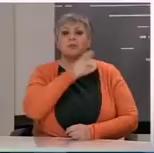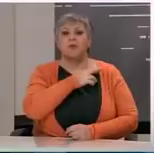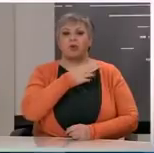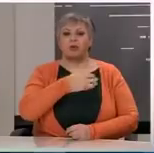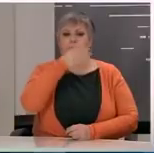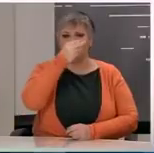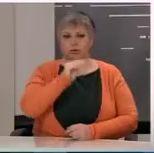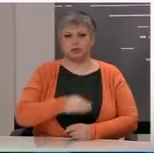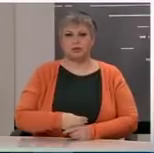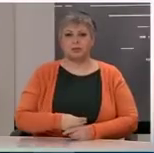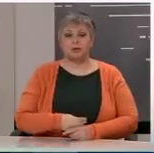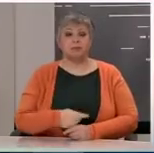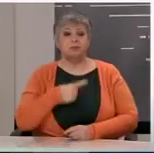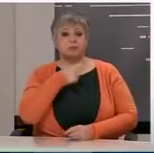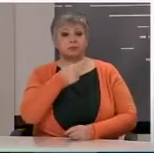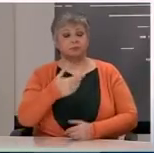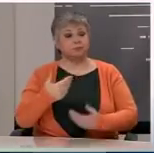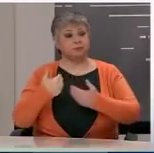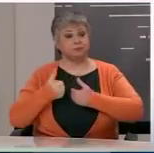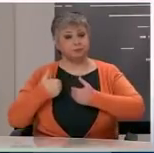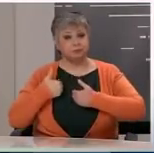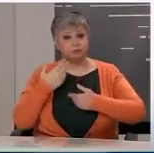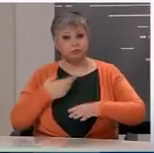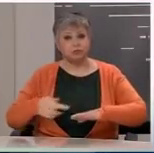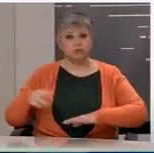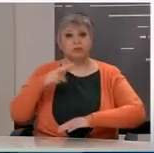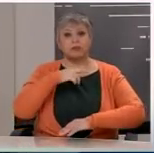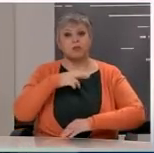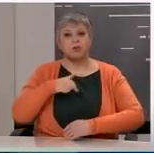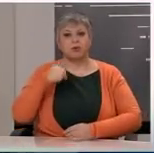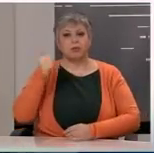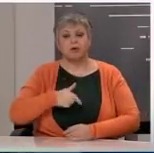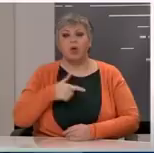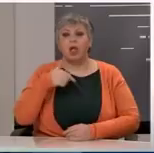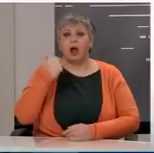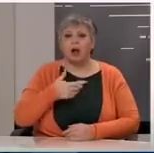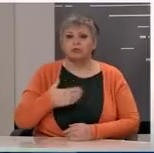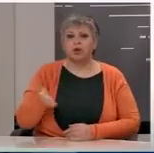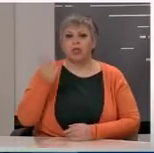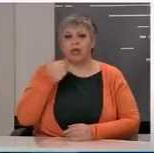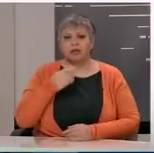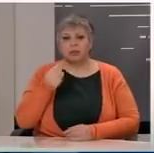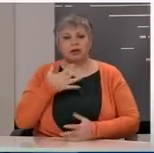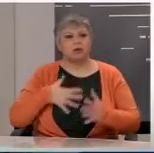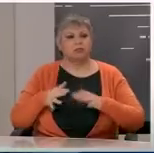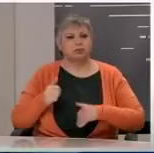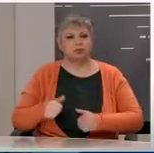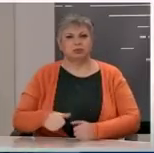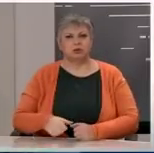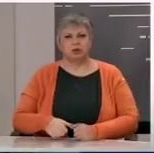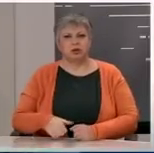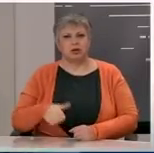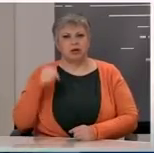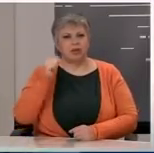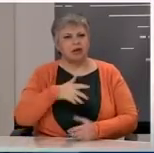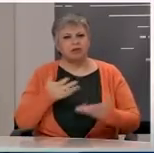Τσίπρα, στη δική μας περίοδο δεν υπήρξαν κέρδη των πολυεθνικών. Στη δική σας υπήρξαν». Και αυτό